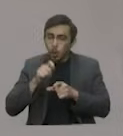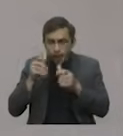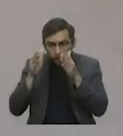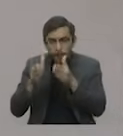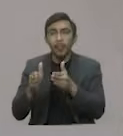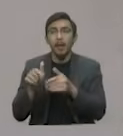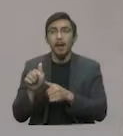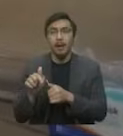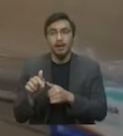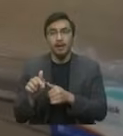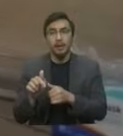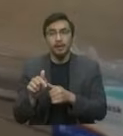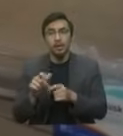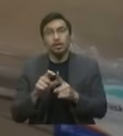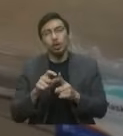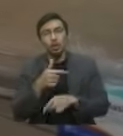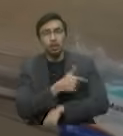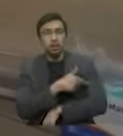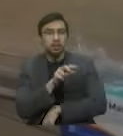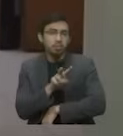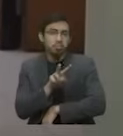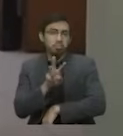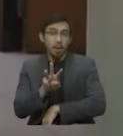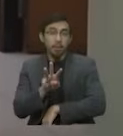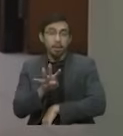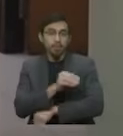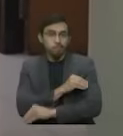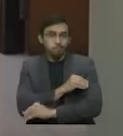dosis ketiga dan keempat demi menjaga daya tahan tubuh dari paparan